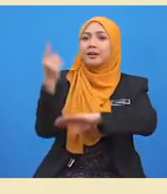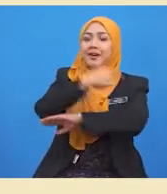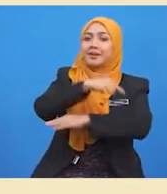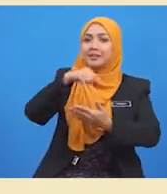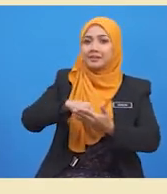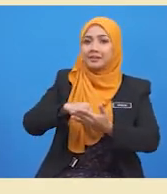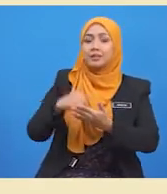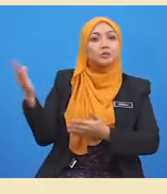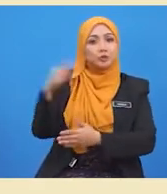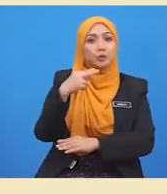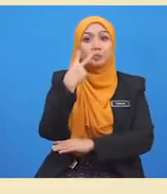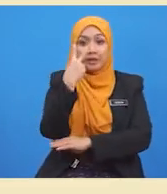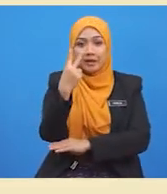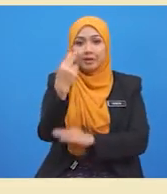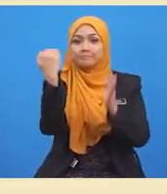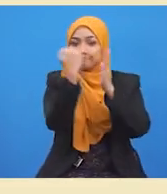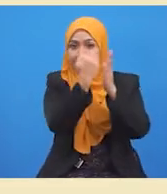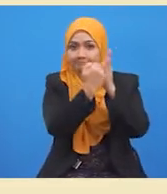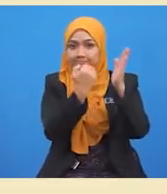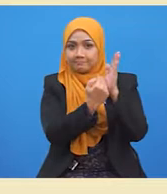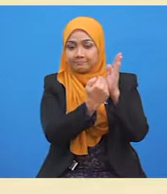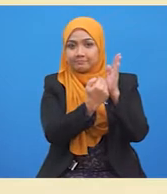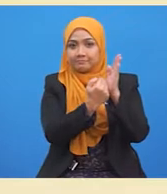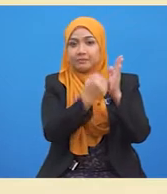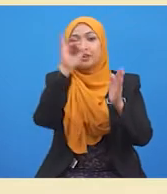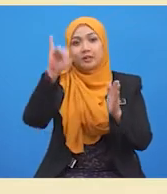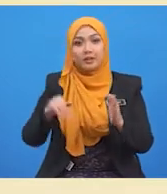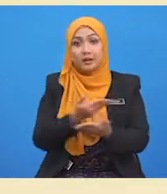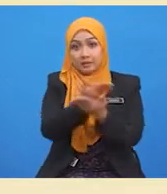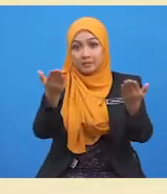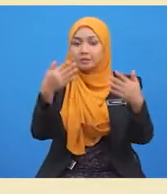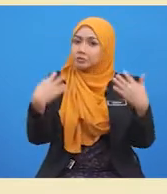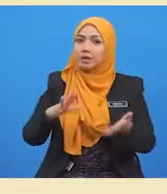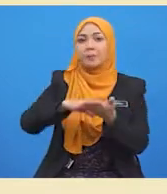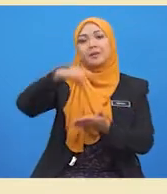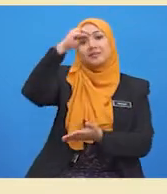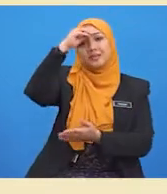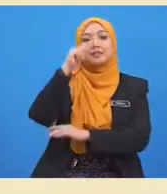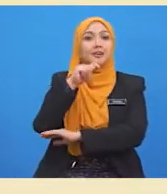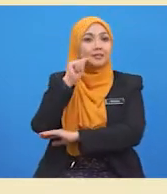apabila bahan menerima HB suhu akan meningkat